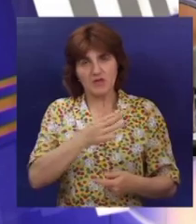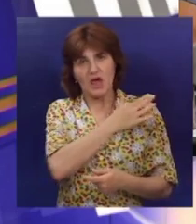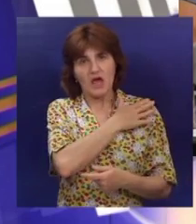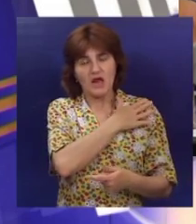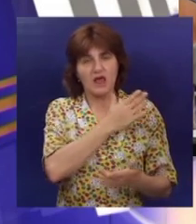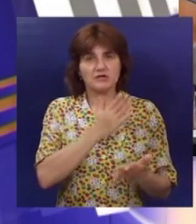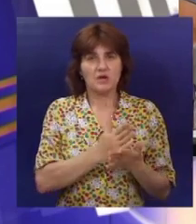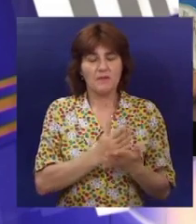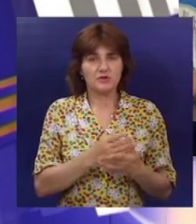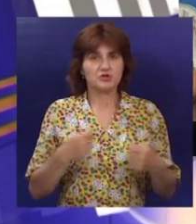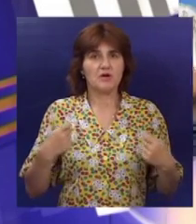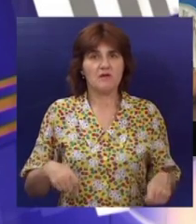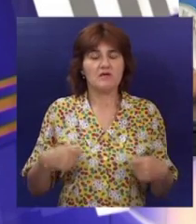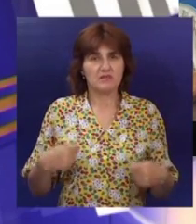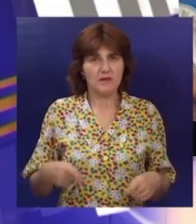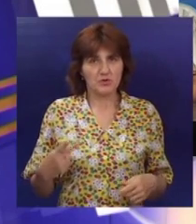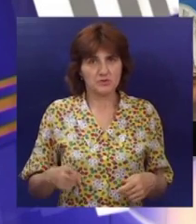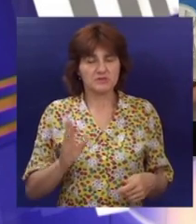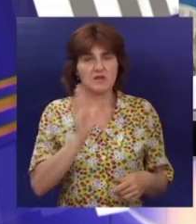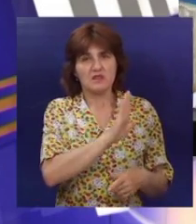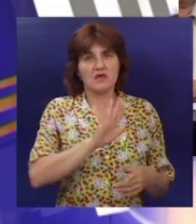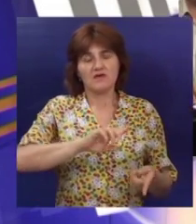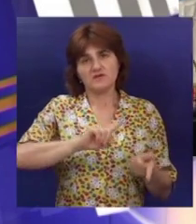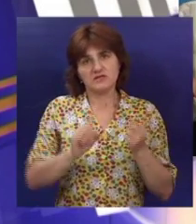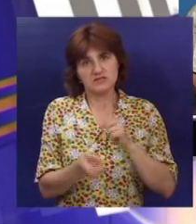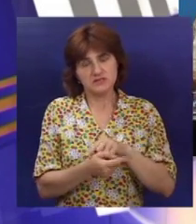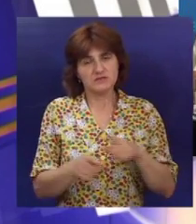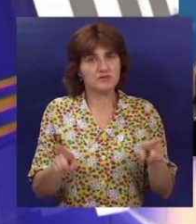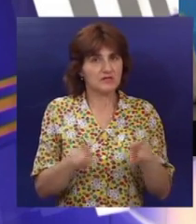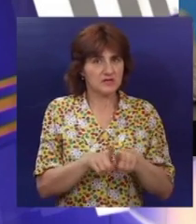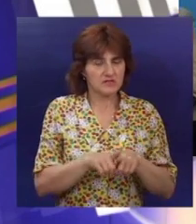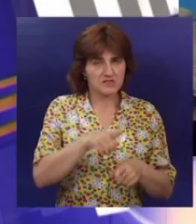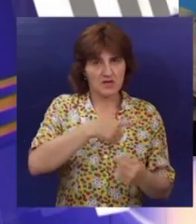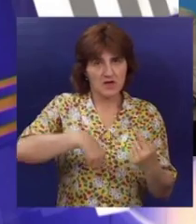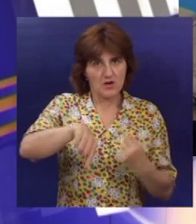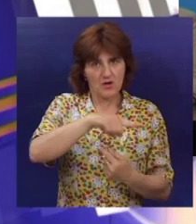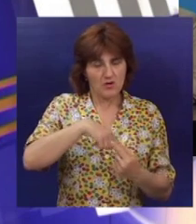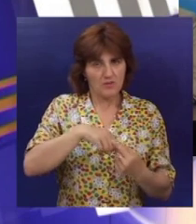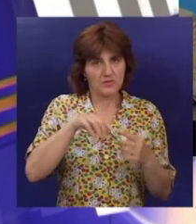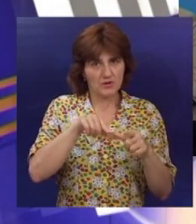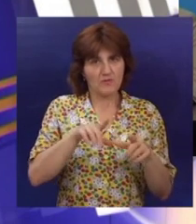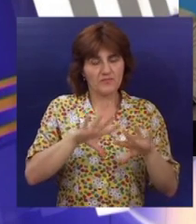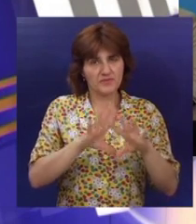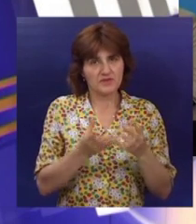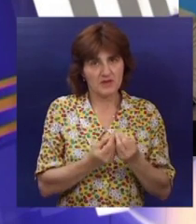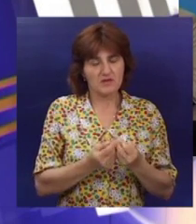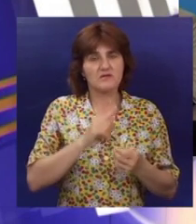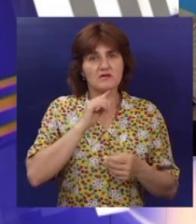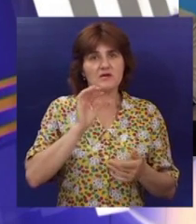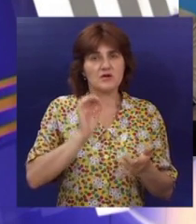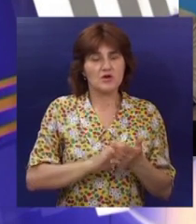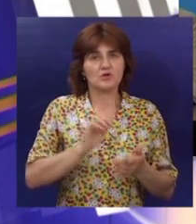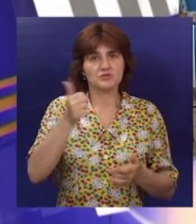sporazumu, gradonačelnik će biti iz redova Demokratske stranke, njegov zamenik također iz redova koalicije okupljene oko ove stranke, kao i